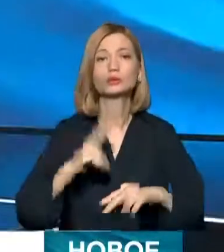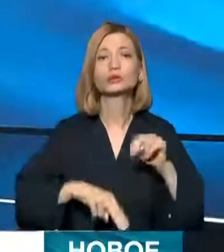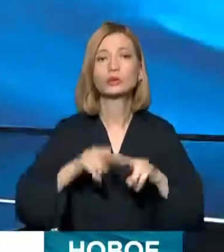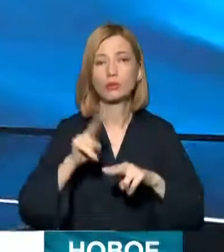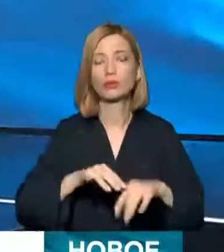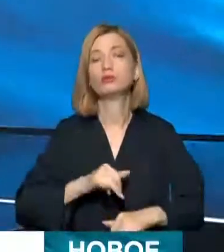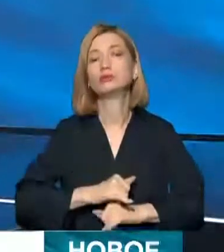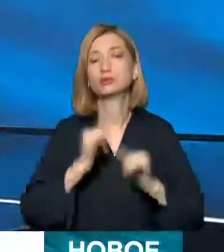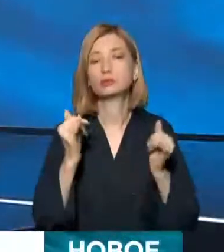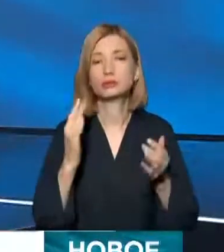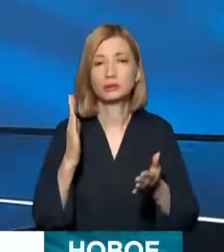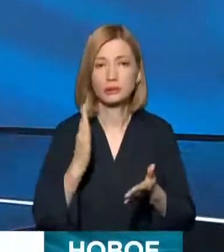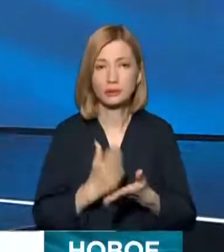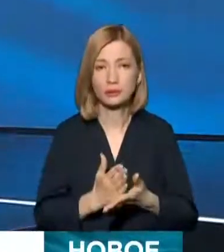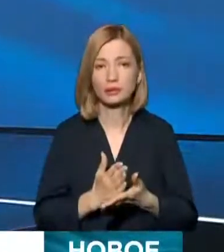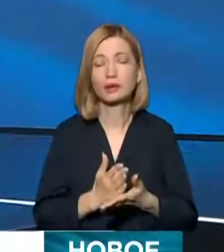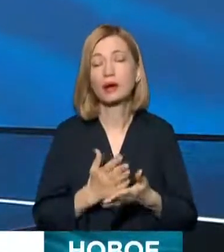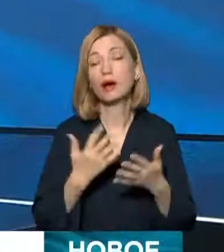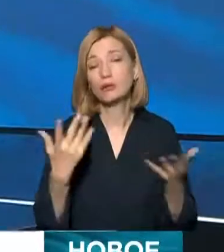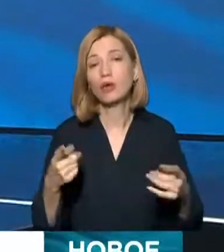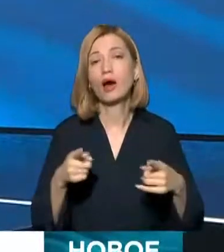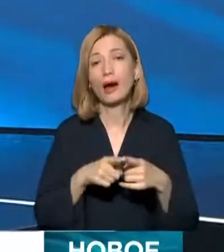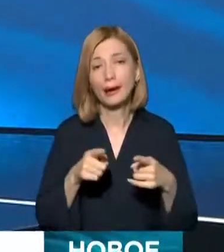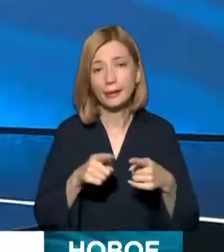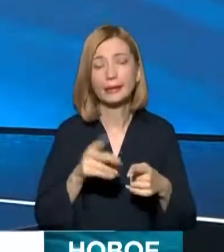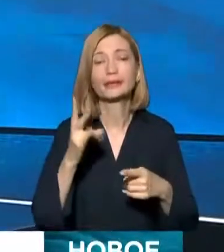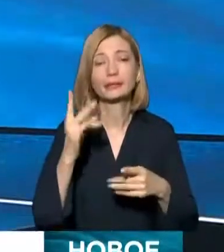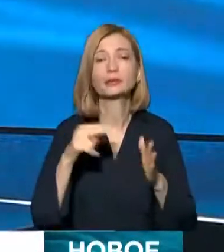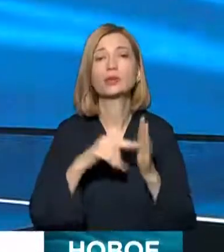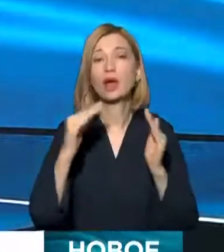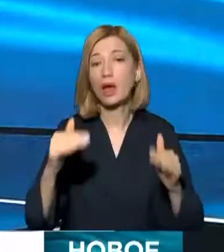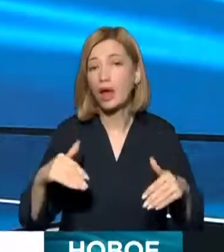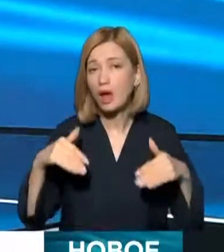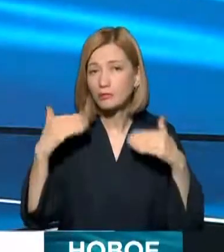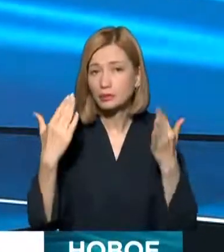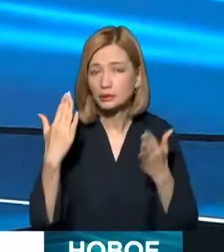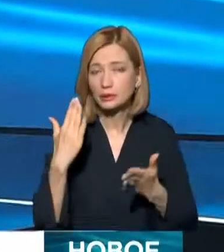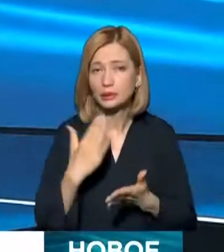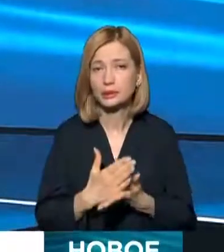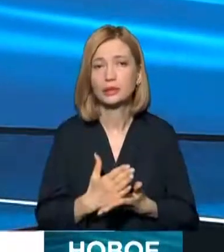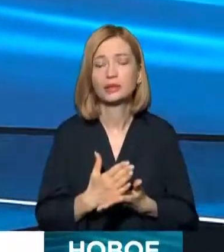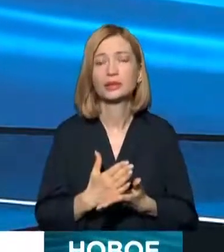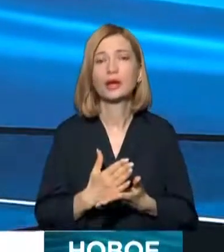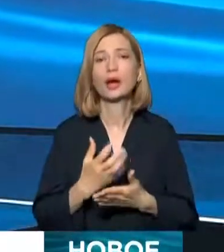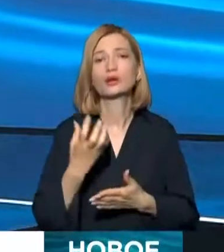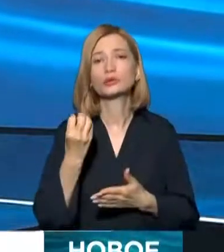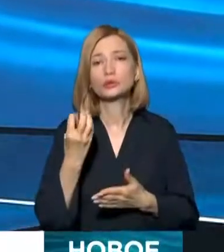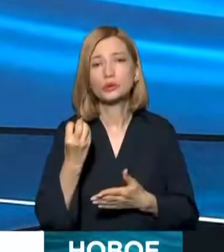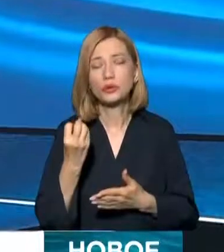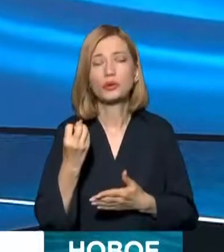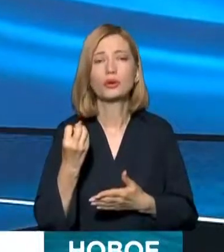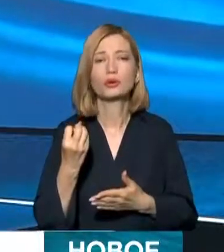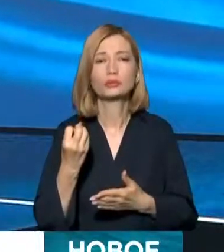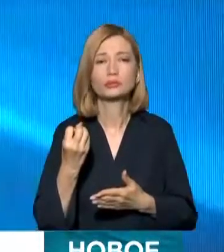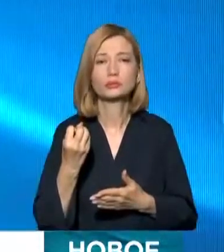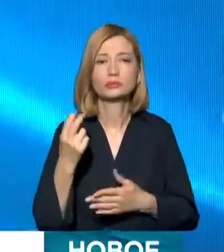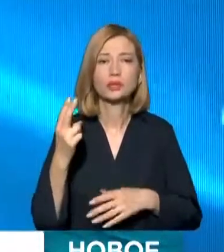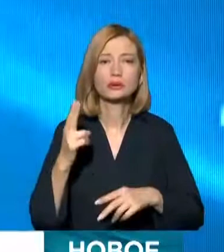Он уже оживился, цены на аренды и на квартиры уже подскочили. Вот. Строительный сектор оживит мелкие сектора,